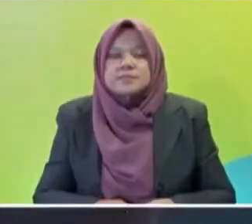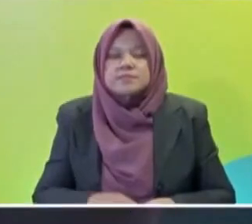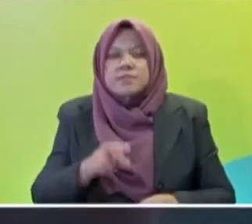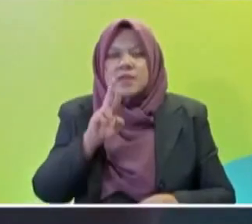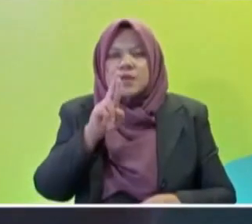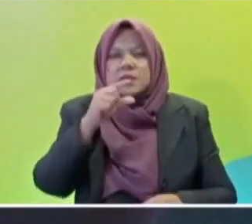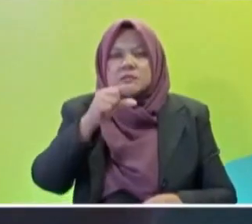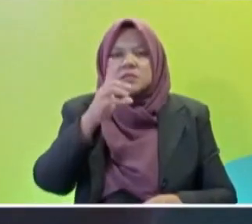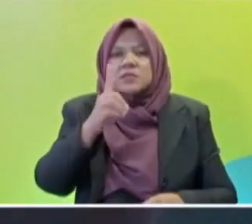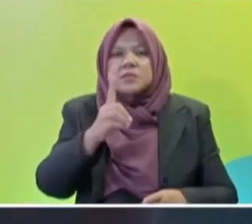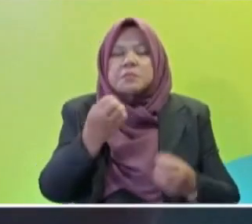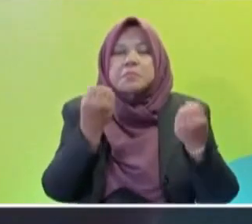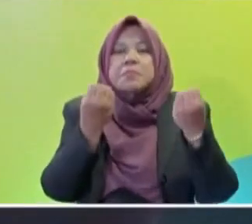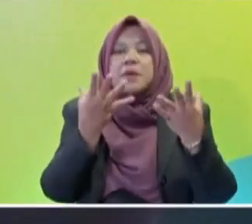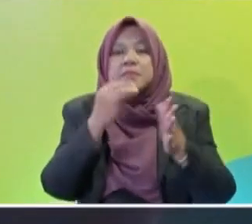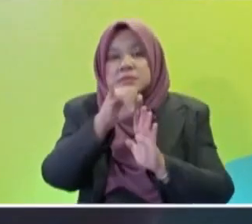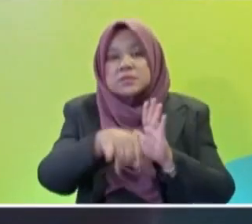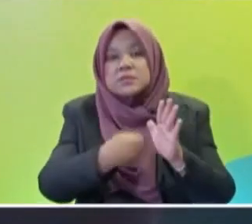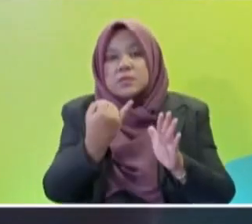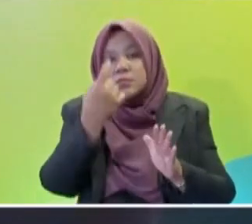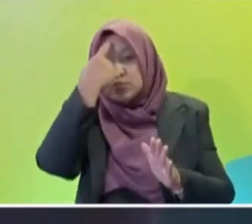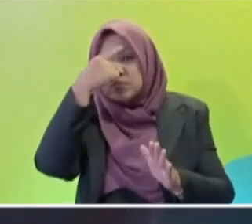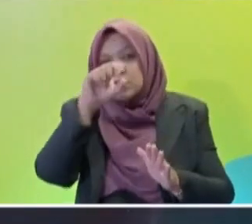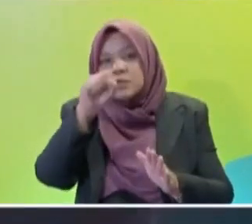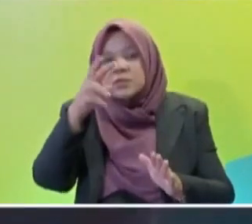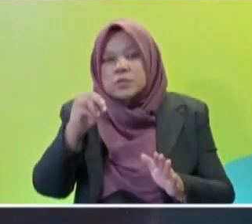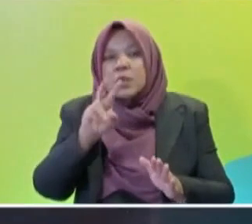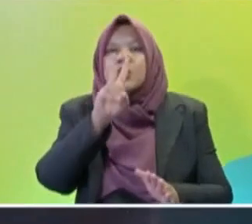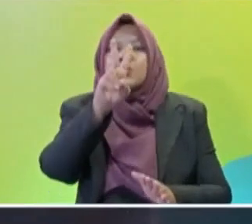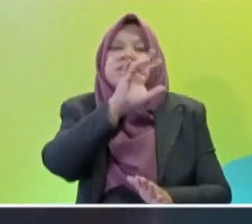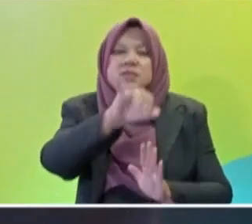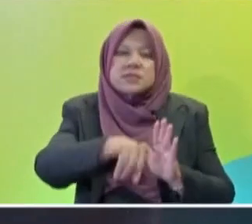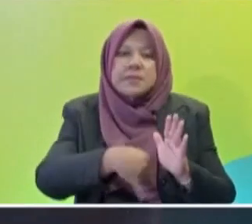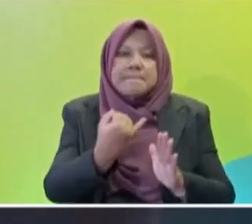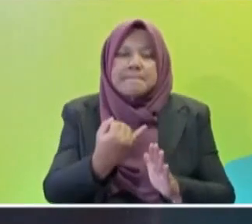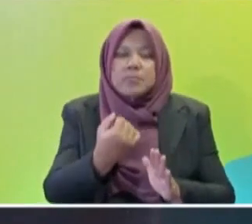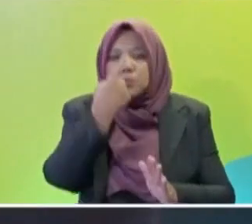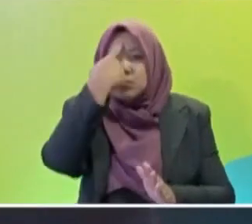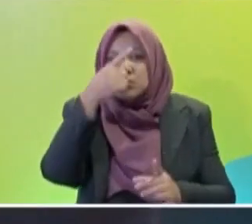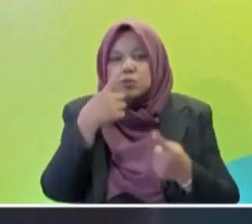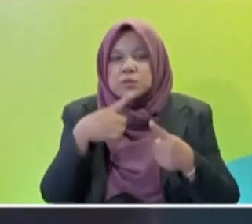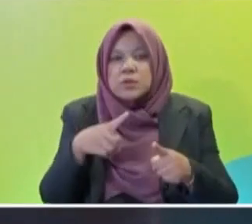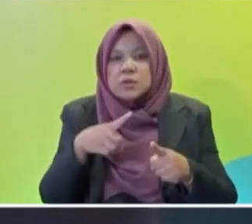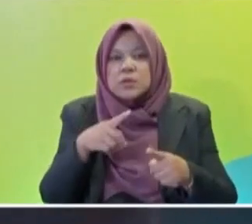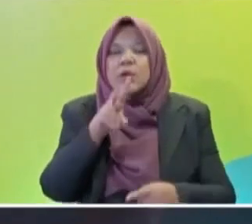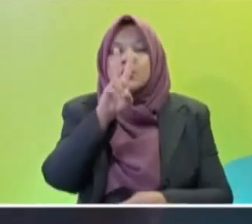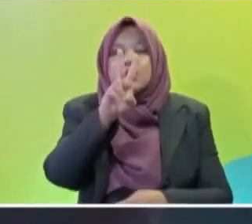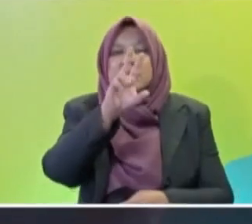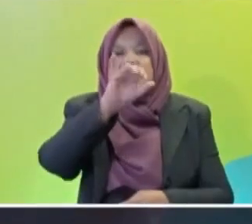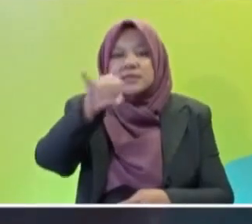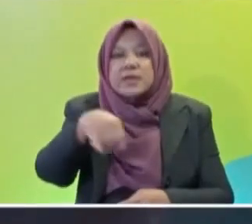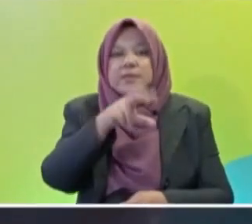yang diperuntukkan juga jam 30 menit 2 jam 30 menit